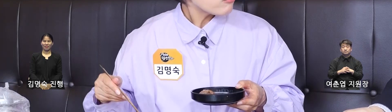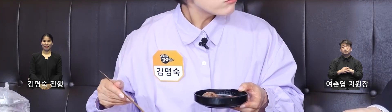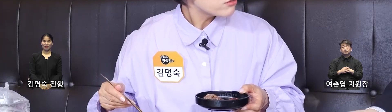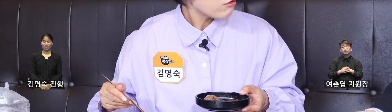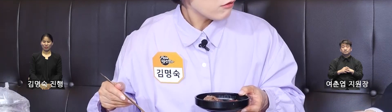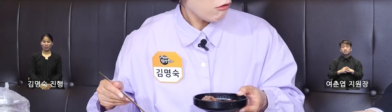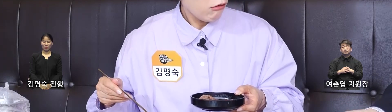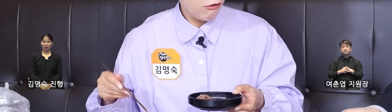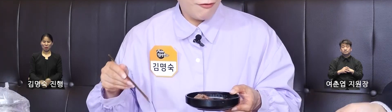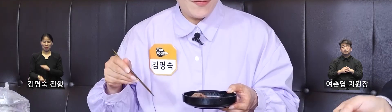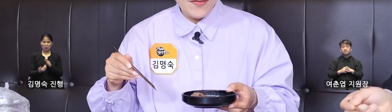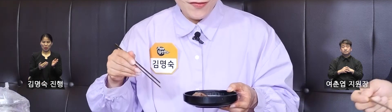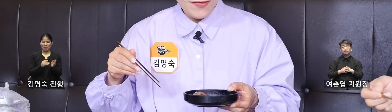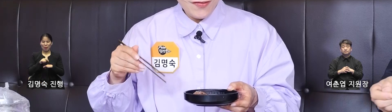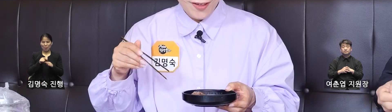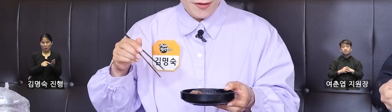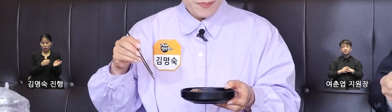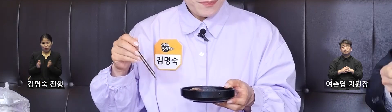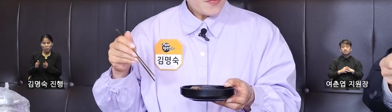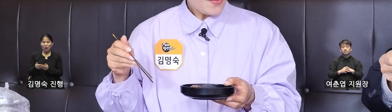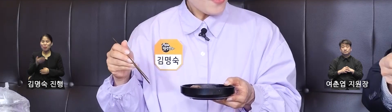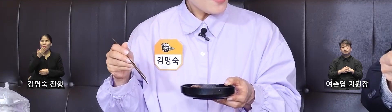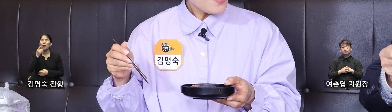자, 준비하고 드셔야 돼요.